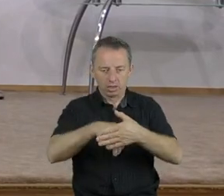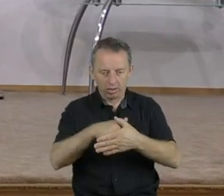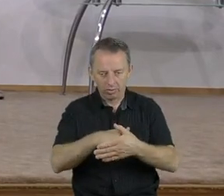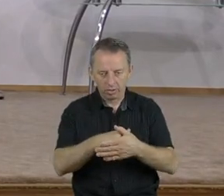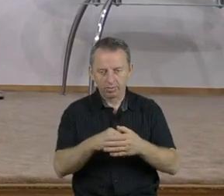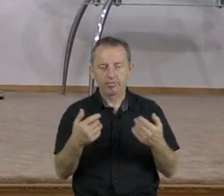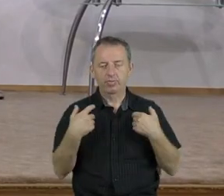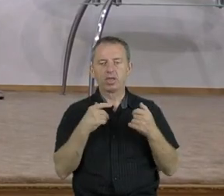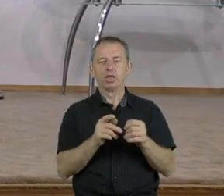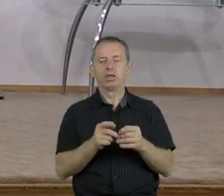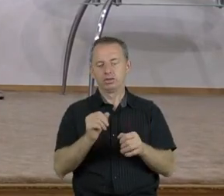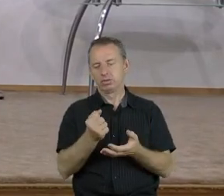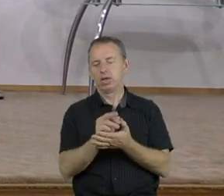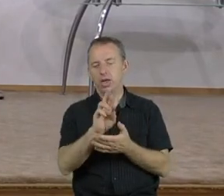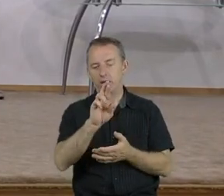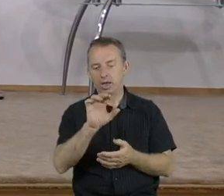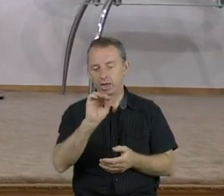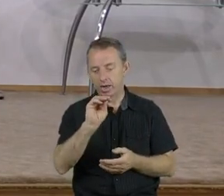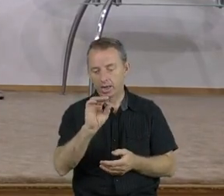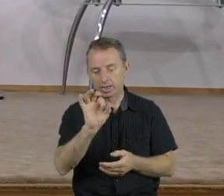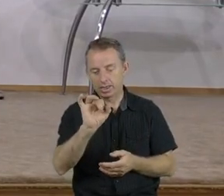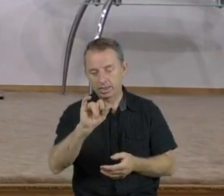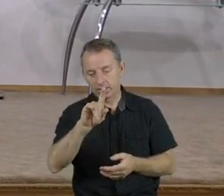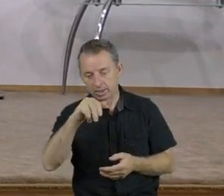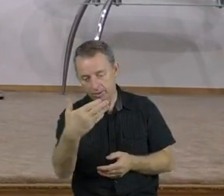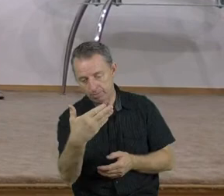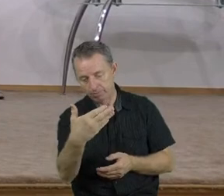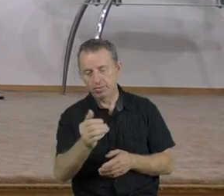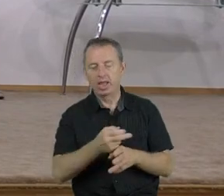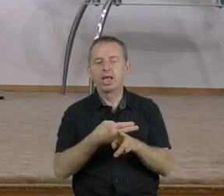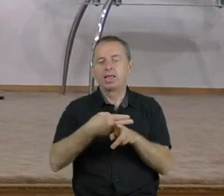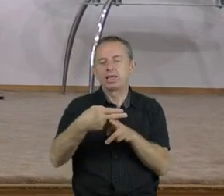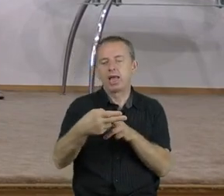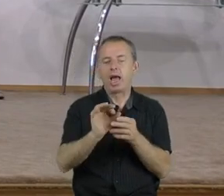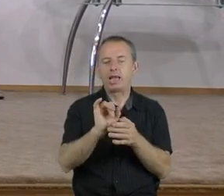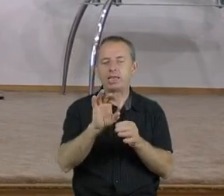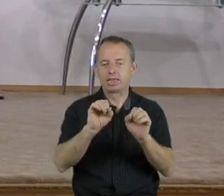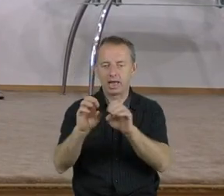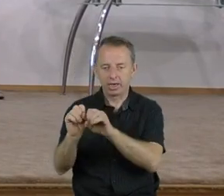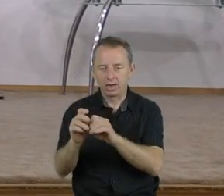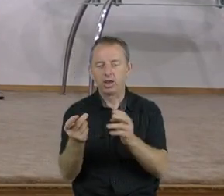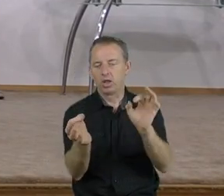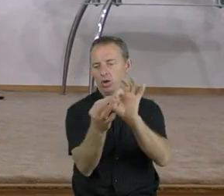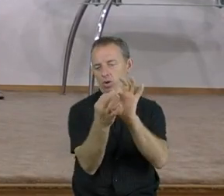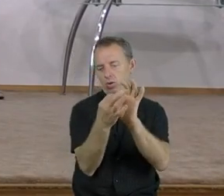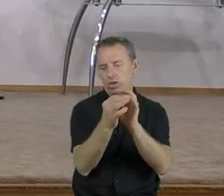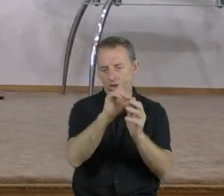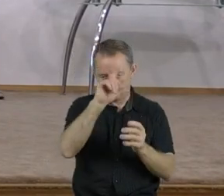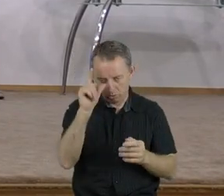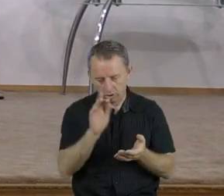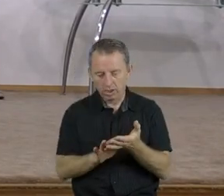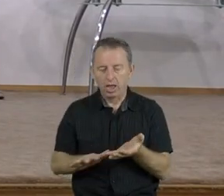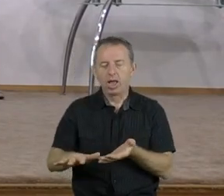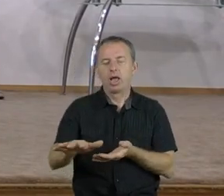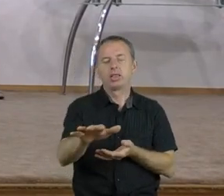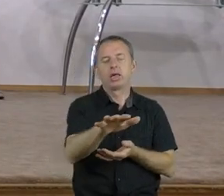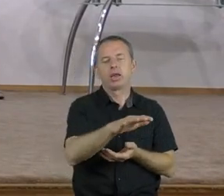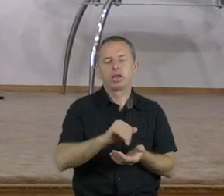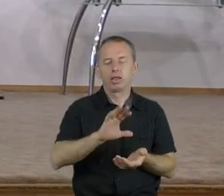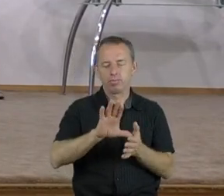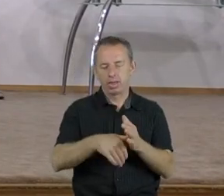reżim sanitarny, też byliśmy w stanie chodzić, nawiązywać kontakt z ludźmi na terenie miasta